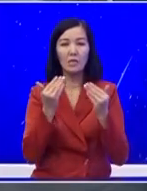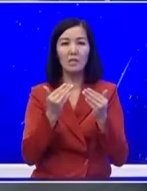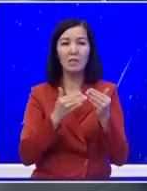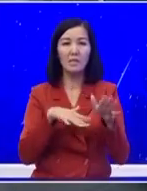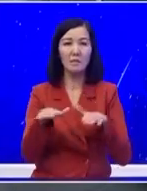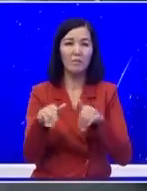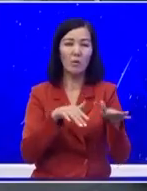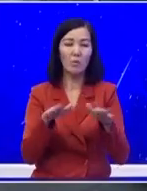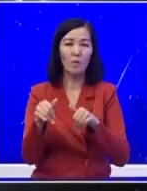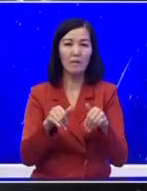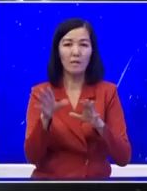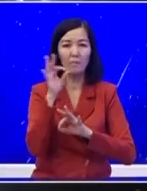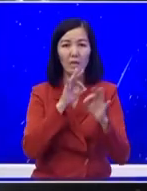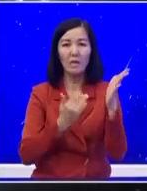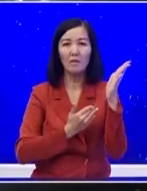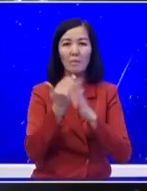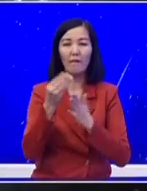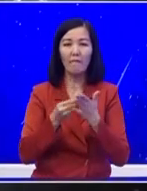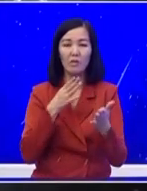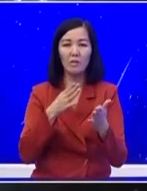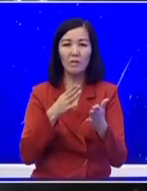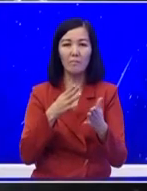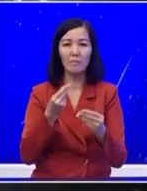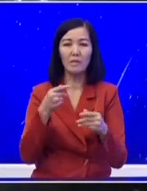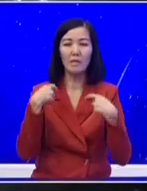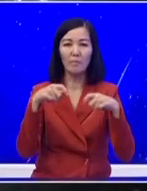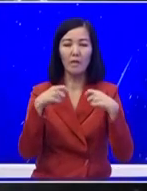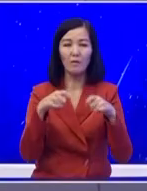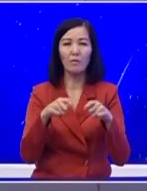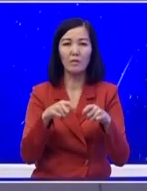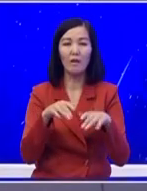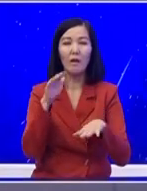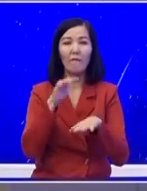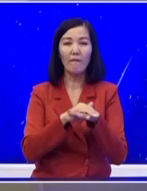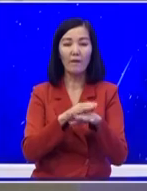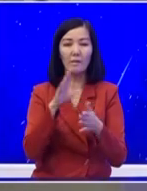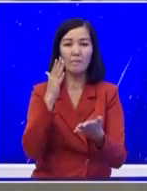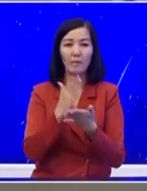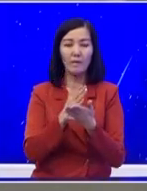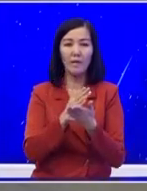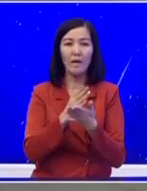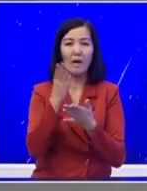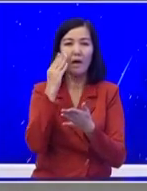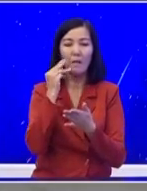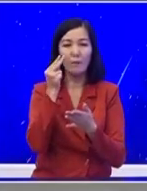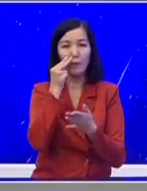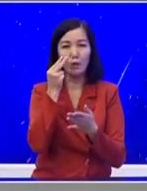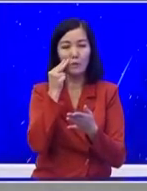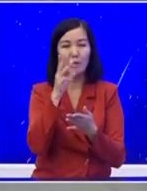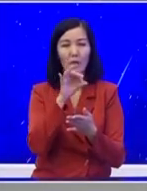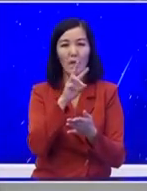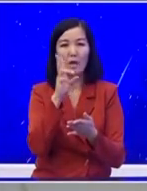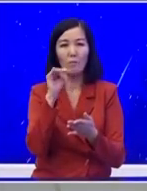продающих лекарственные средства по завышенным ценам. Факты незаконной продажи лекарств выявлены в Нур-Султане, Алматы, Шымкенте, Акмолинской,